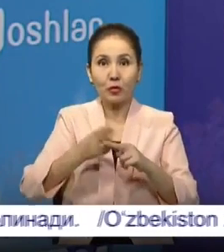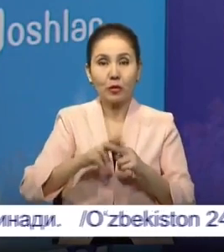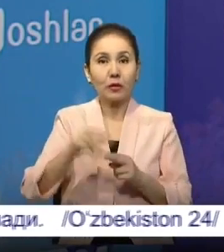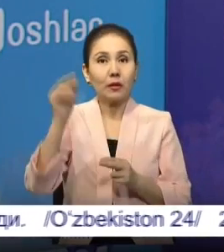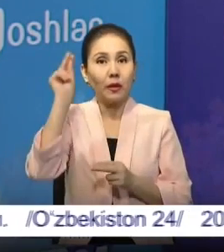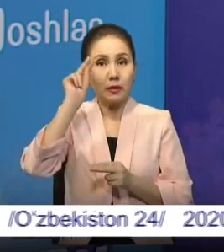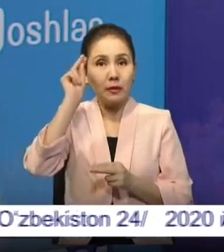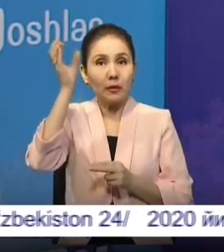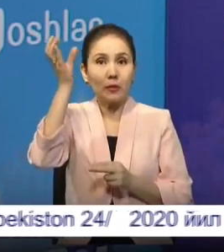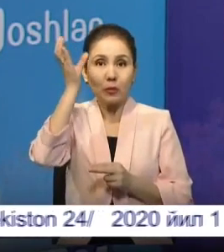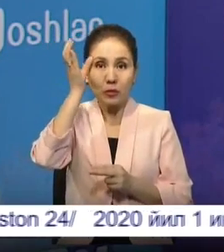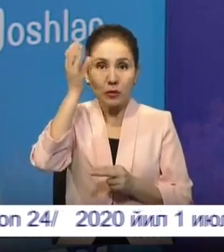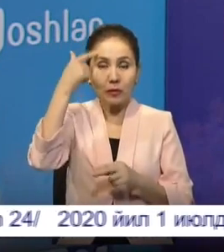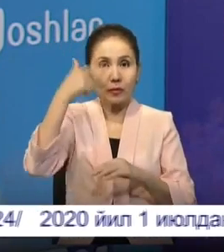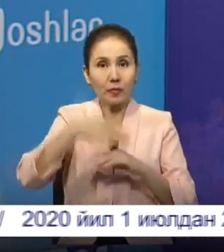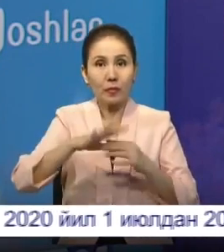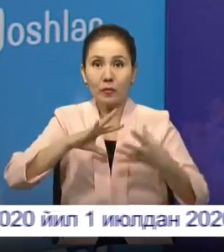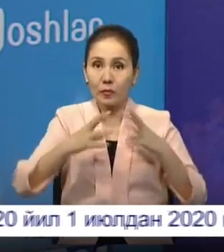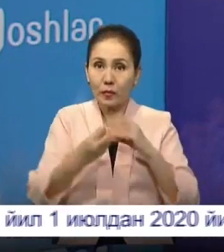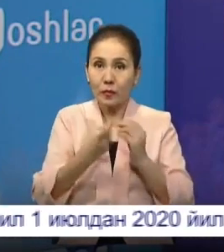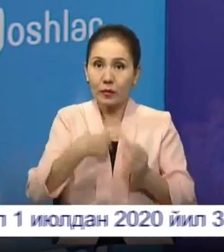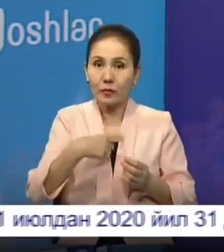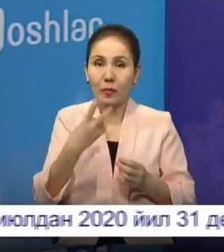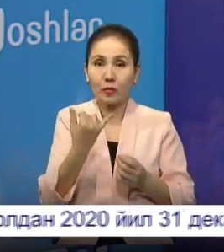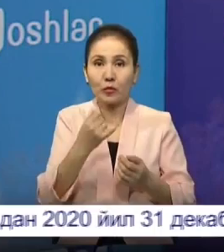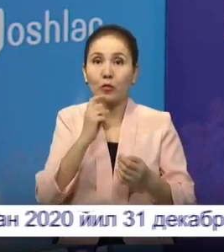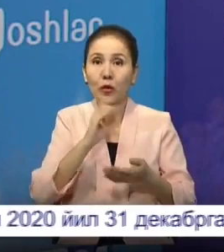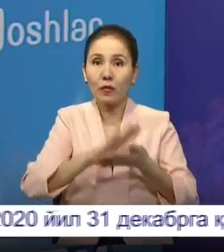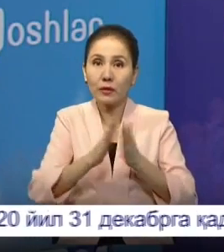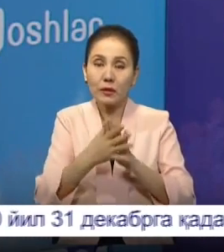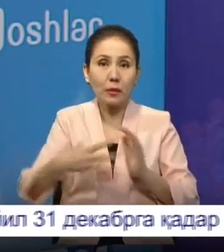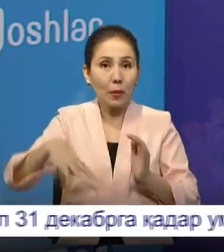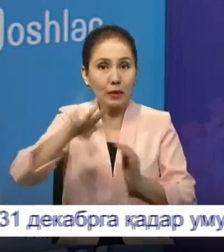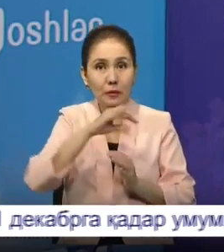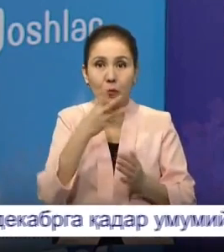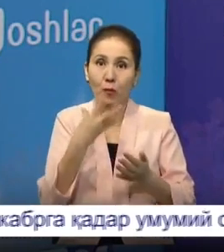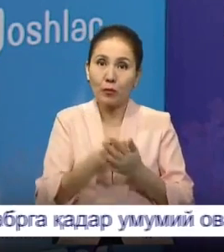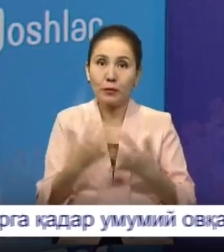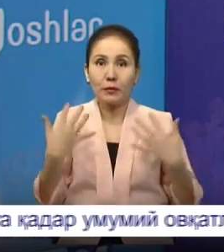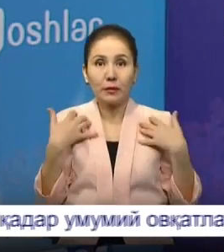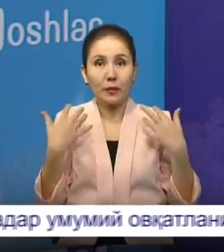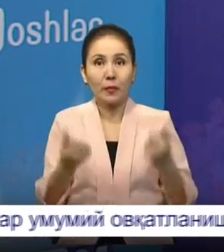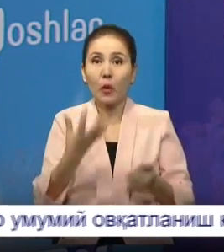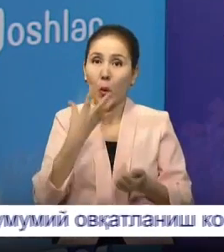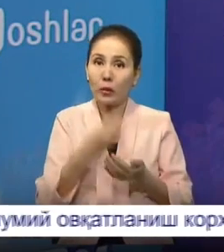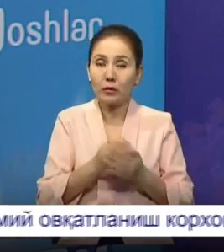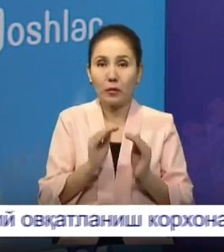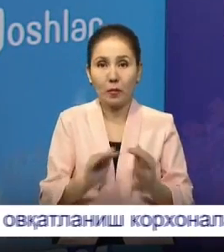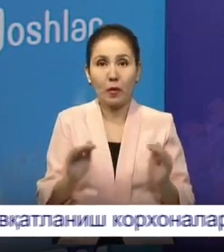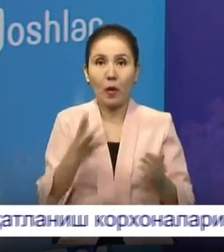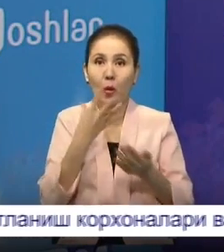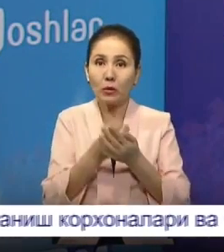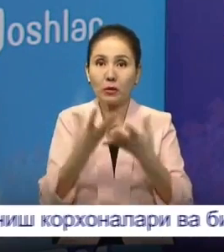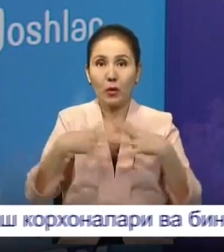bo'lib xulosa chiqarishimiz zarur. Bugungi murakkab vaziyatda barchamiz o'z sog'lig'ingni, o'z bolangni, o'z